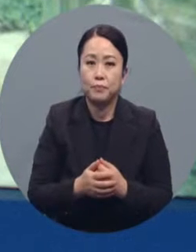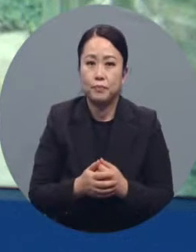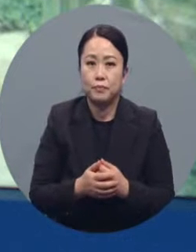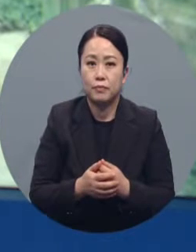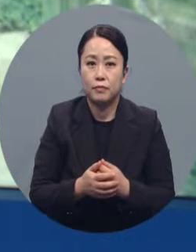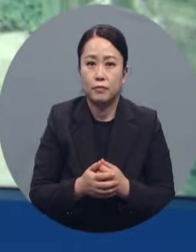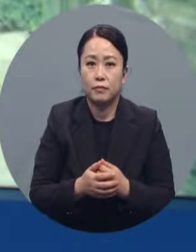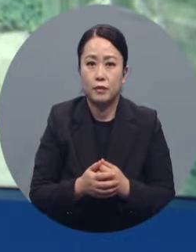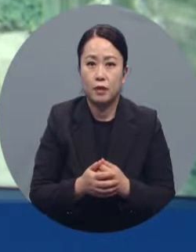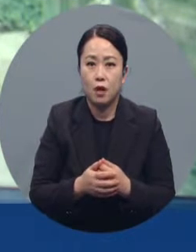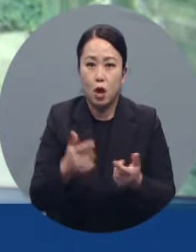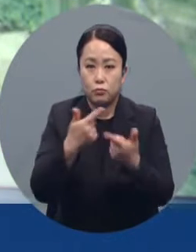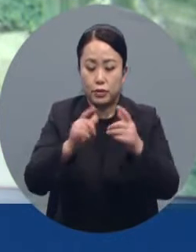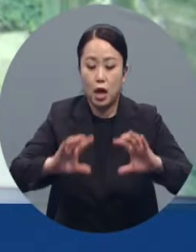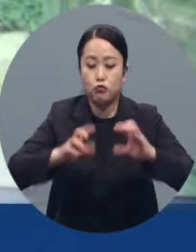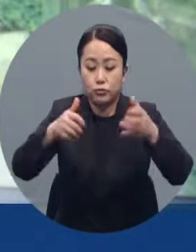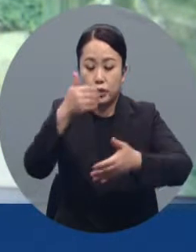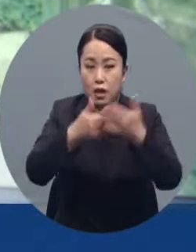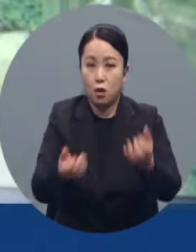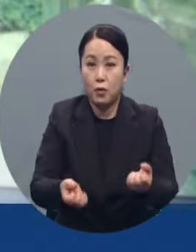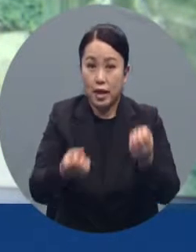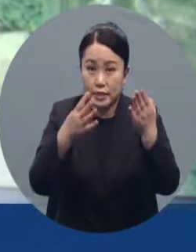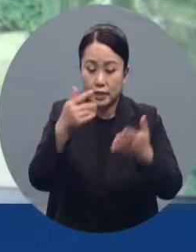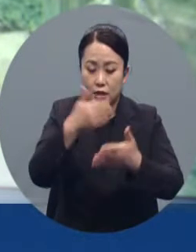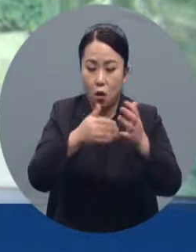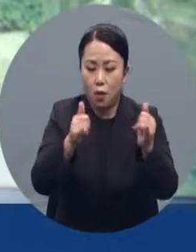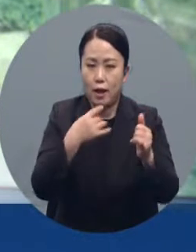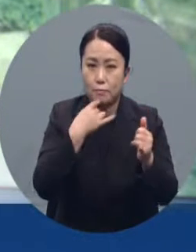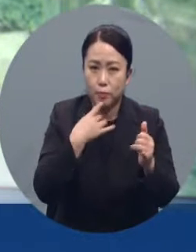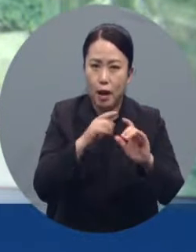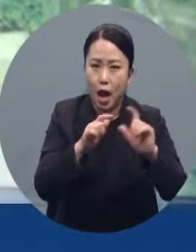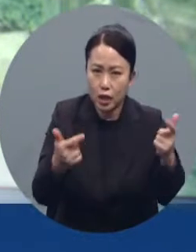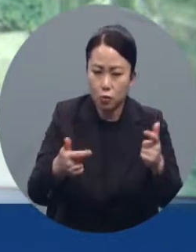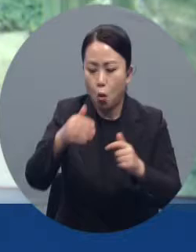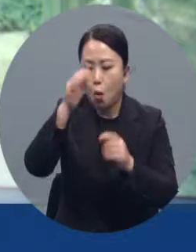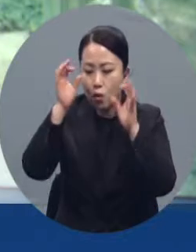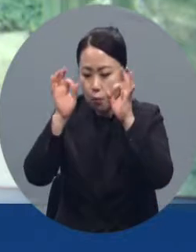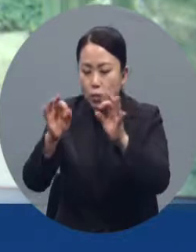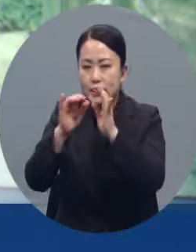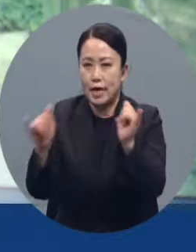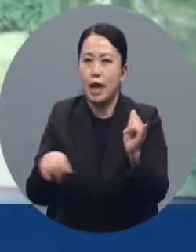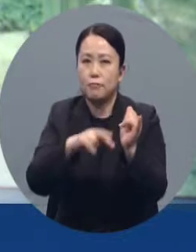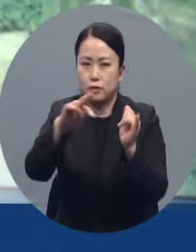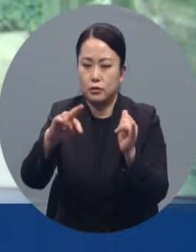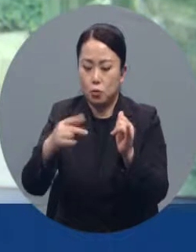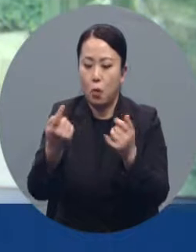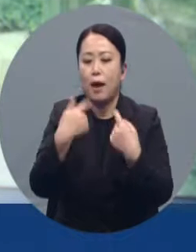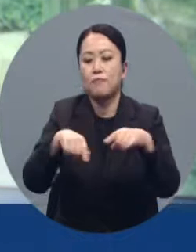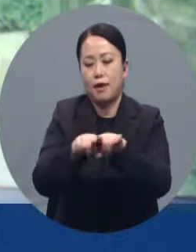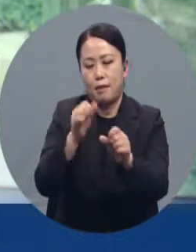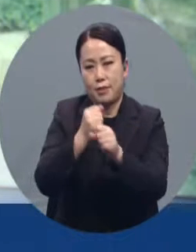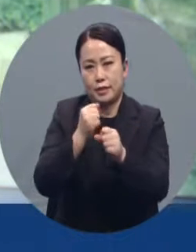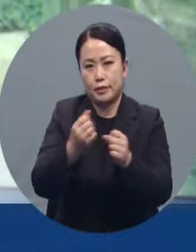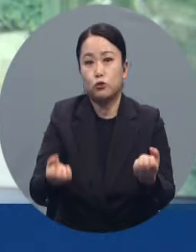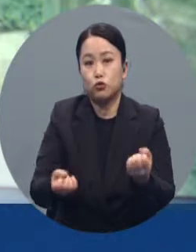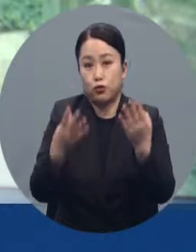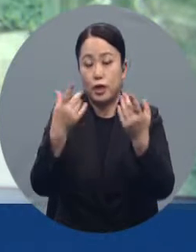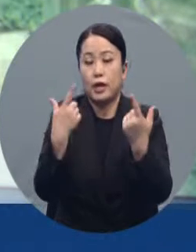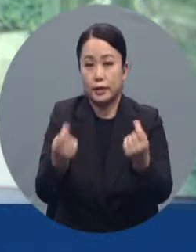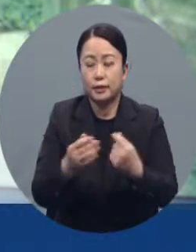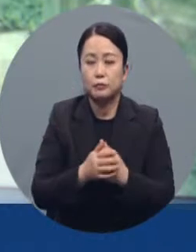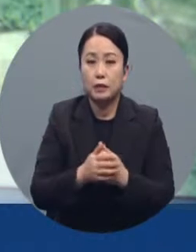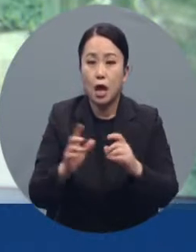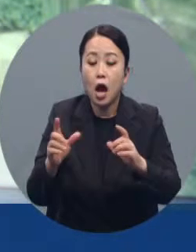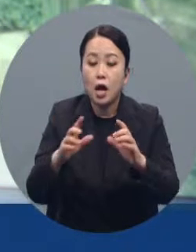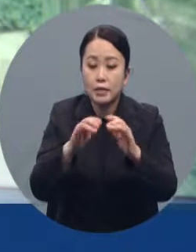다음 소식입니다. 부산국제영화제는 영화인뿐만 아니라 관객들도 함께 만들어가는 축제입니다. 주민들이 직접